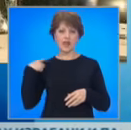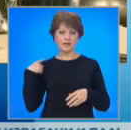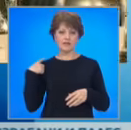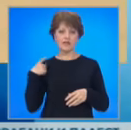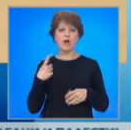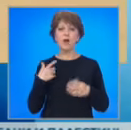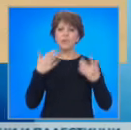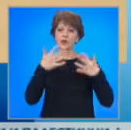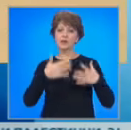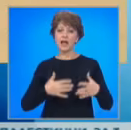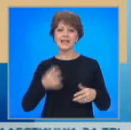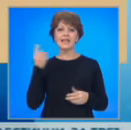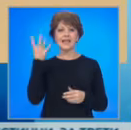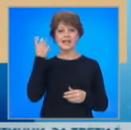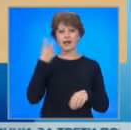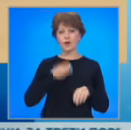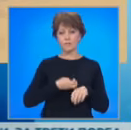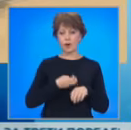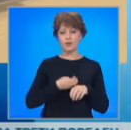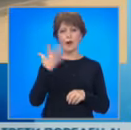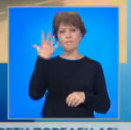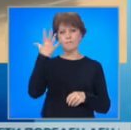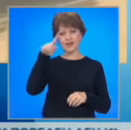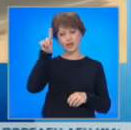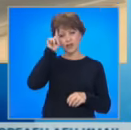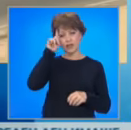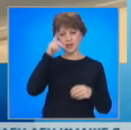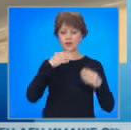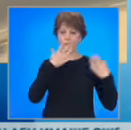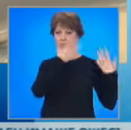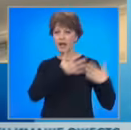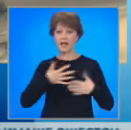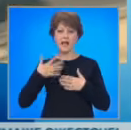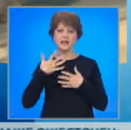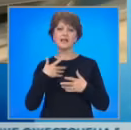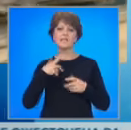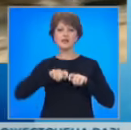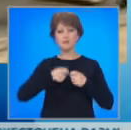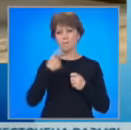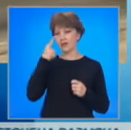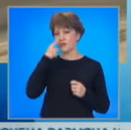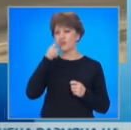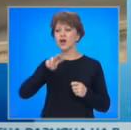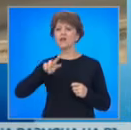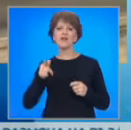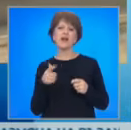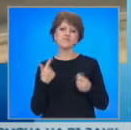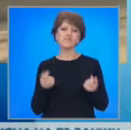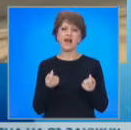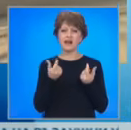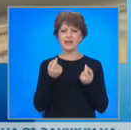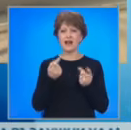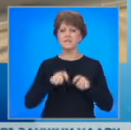По данни на директорът на болницата в Сандански, 5 жени са прегледани. Едната от тях е с счупен нос, другите с по-леки травми, като и 5-те дами